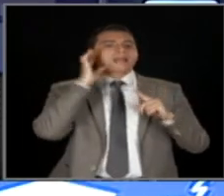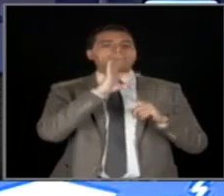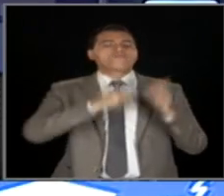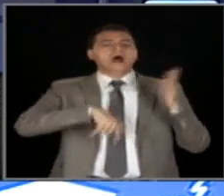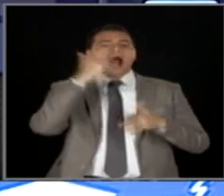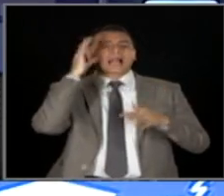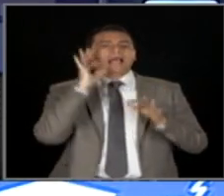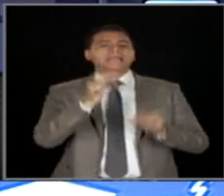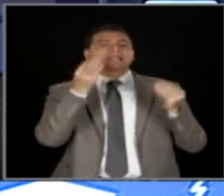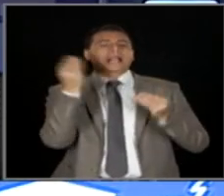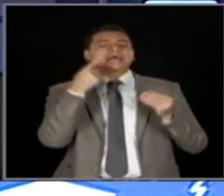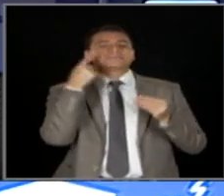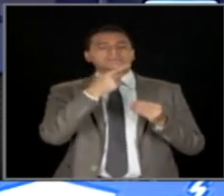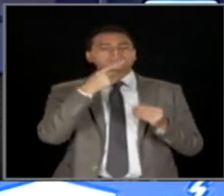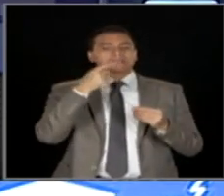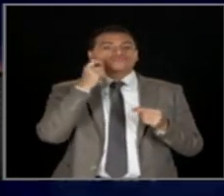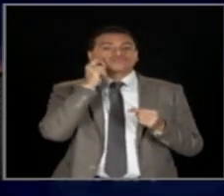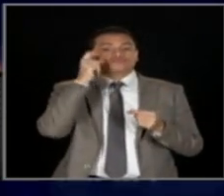هو؟ رسمها